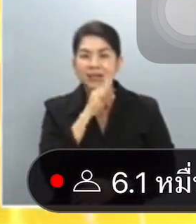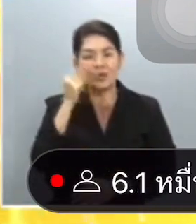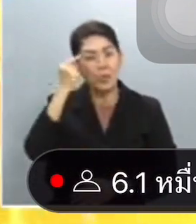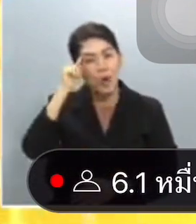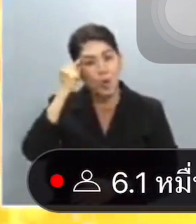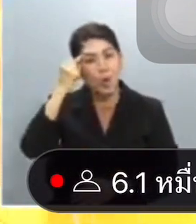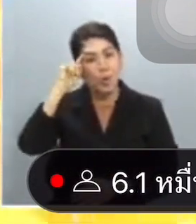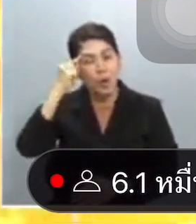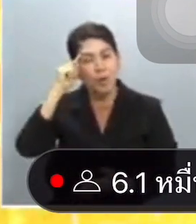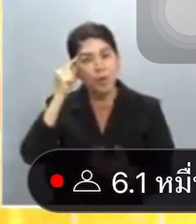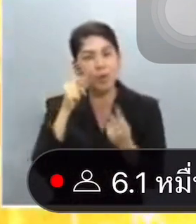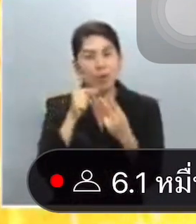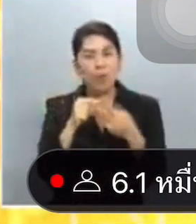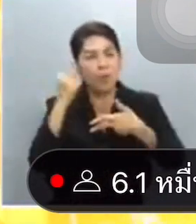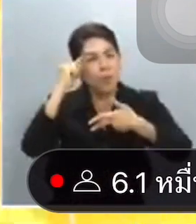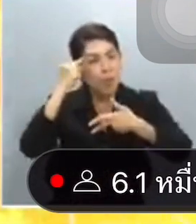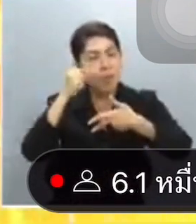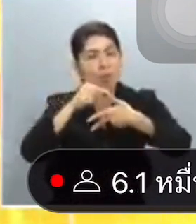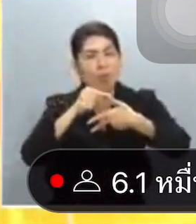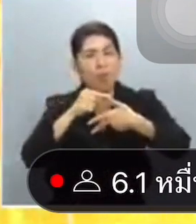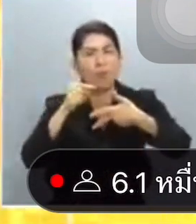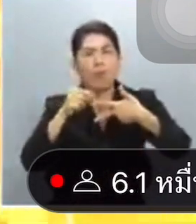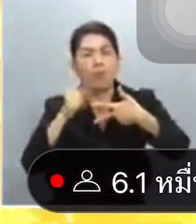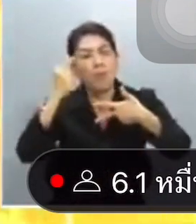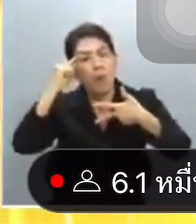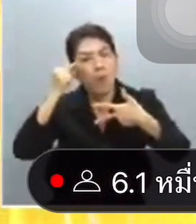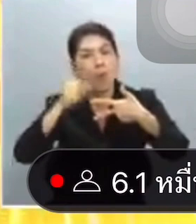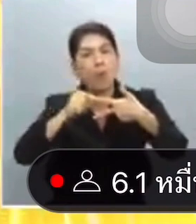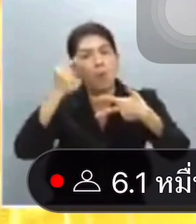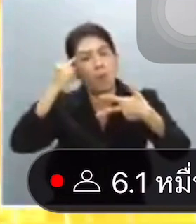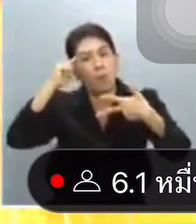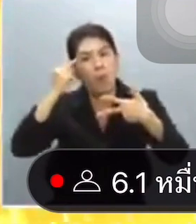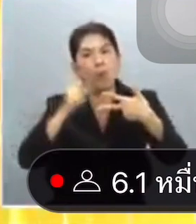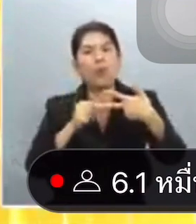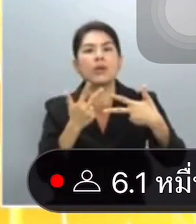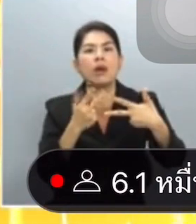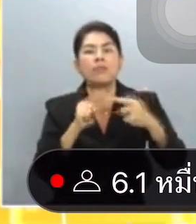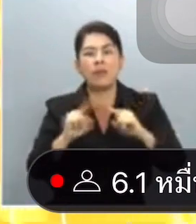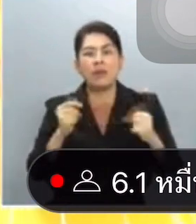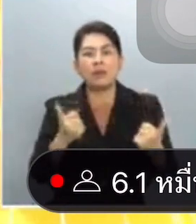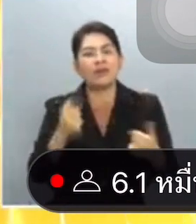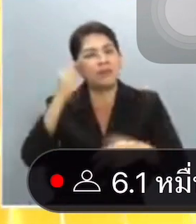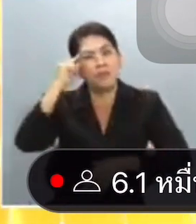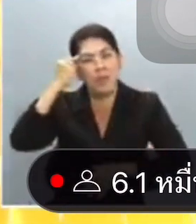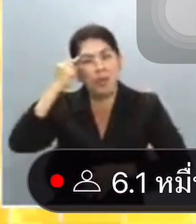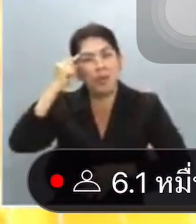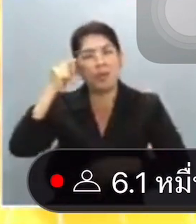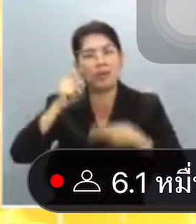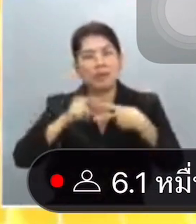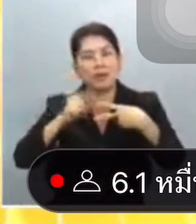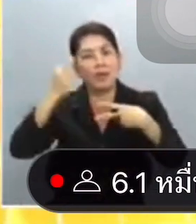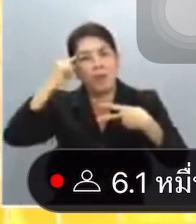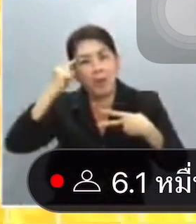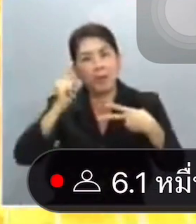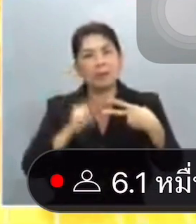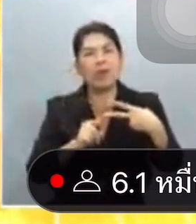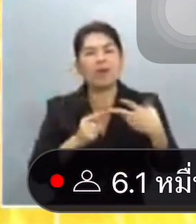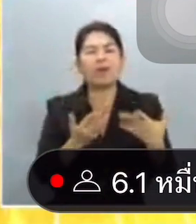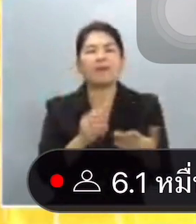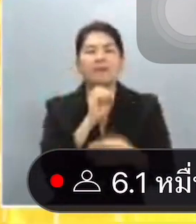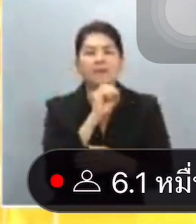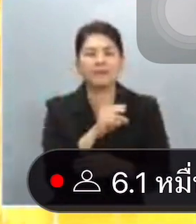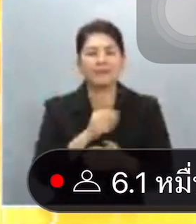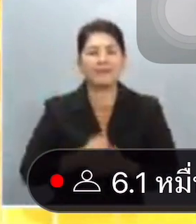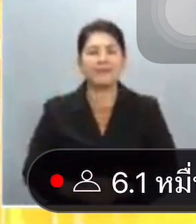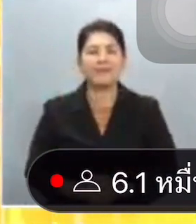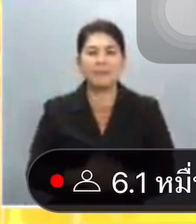รอดูเองก็แล้วกันแล้วมันยังไงต่อถ้าผู้ชมอ้าวเป็นความเร้าใจในช่วงวันหยุดอย่างนี้คู่